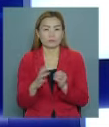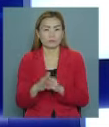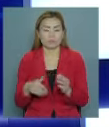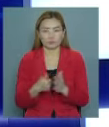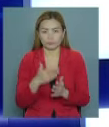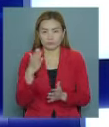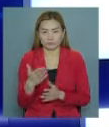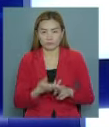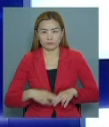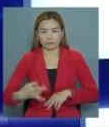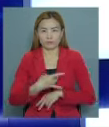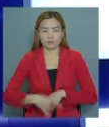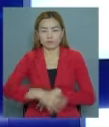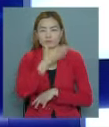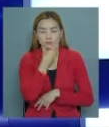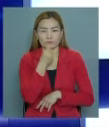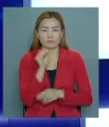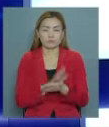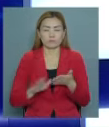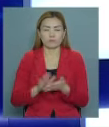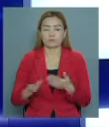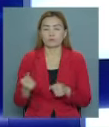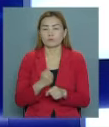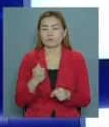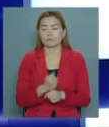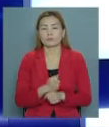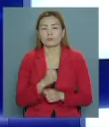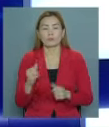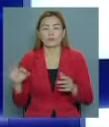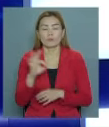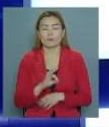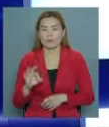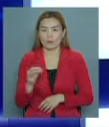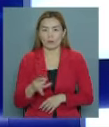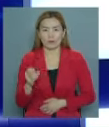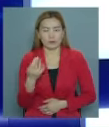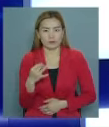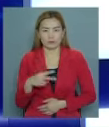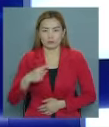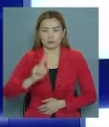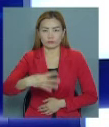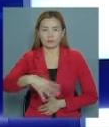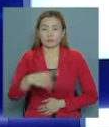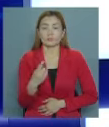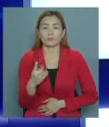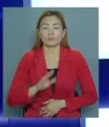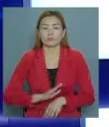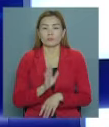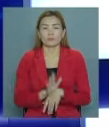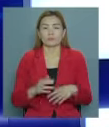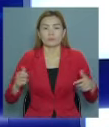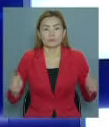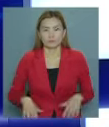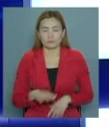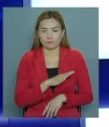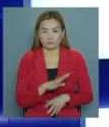жалғасады. Мұнда ауданда көріктендіру және санитарлық жай-күйін байқауын өткізу жөнінде аудан әкімдігінің нөмірі 41-ші қаулысы қабылданған